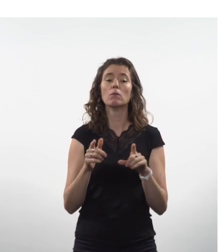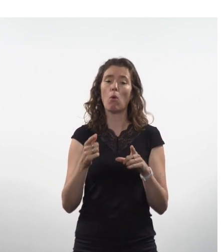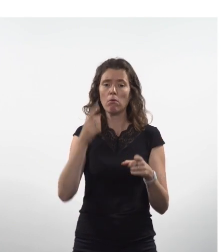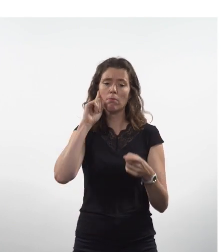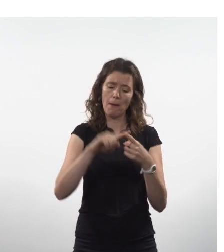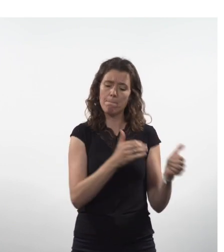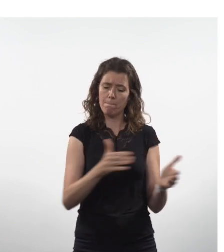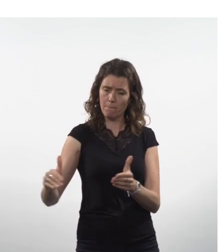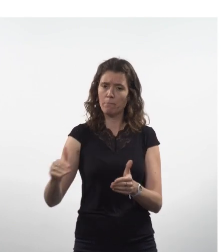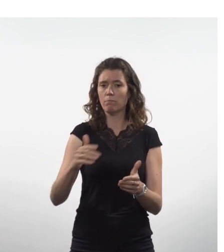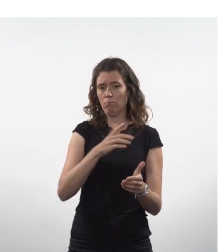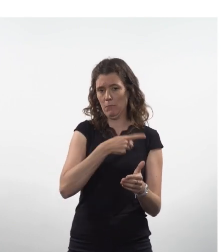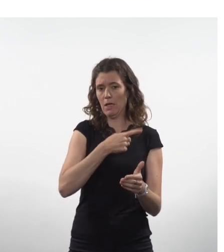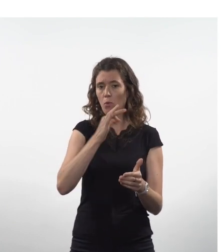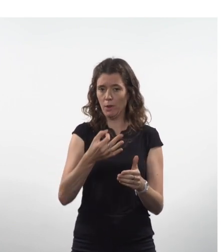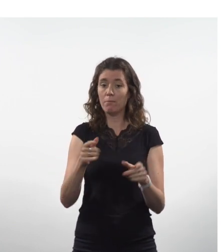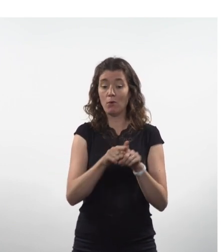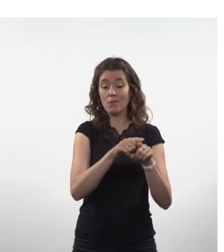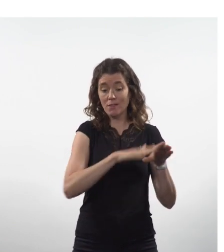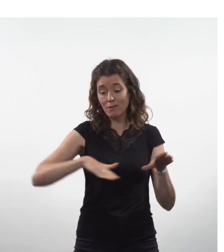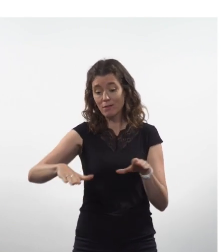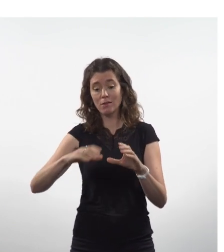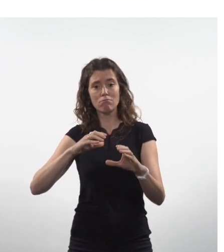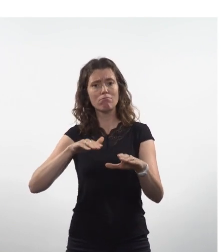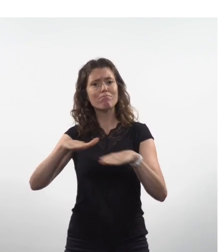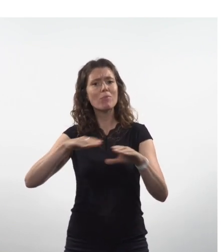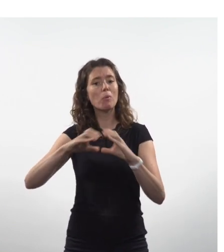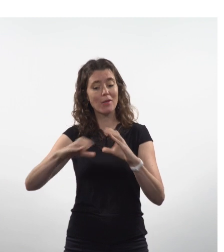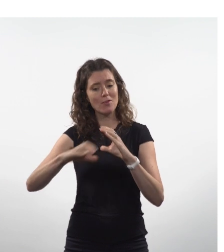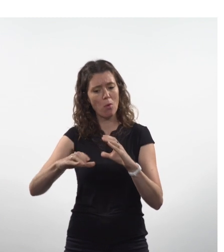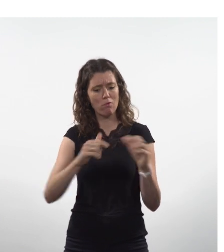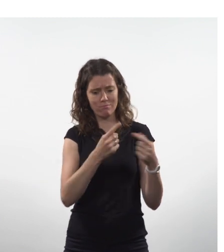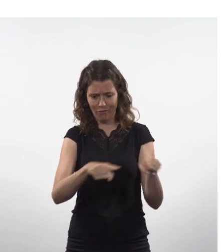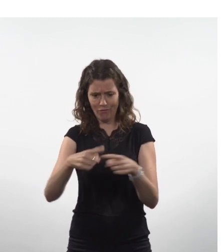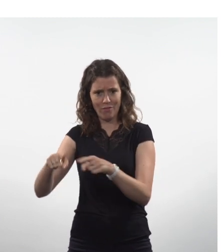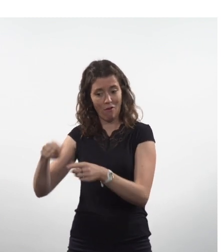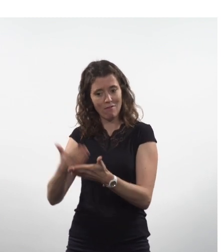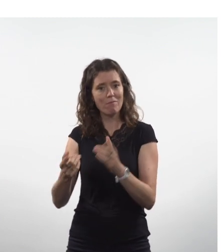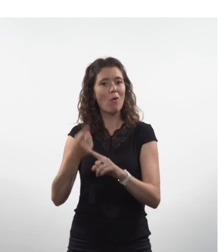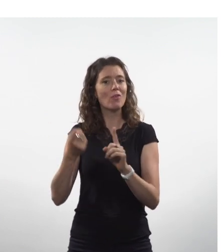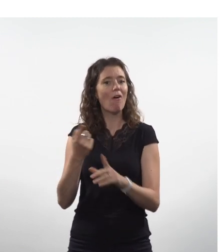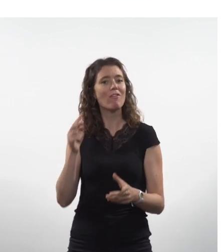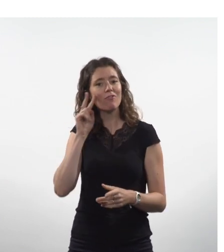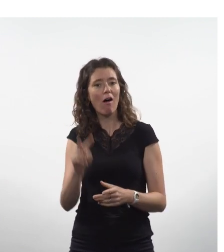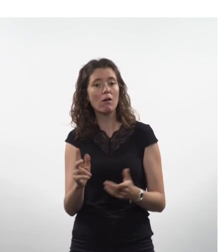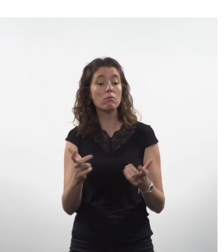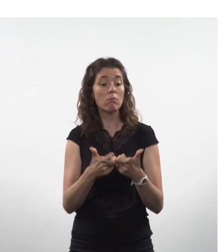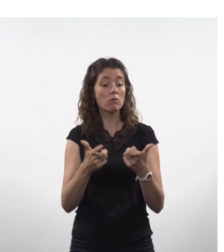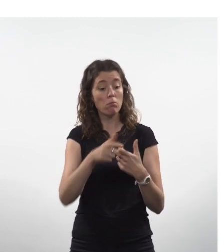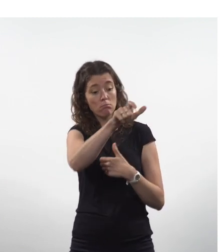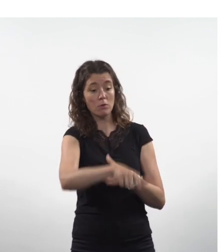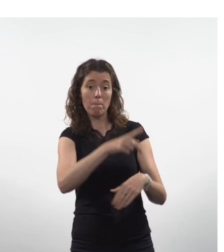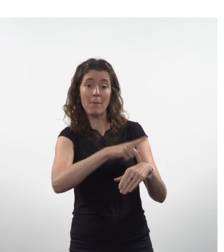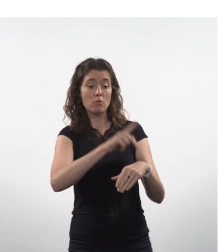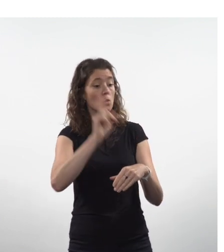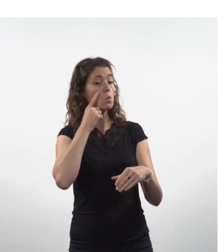penser aussi au mode de communication que vous pouvez rencontrer dans votre quand vous allez recevoir un